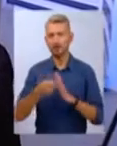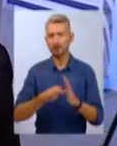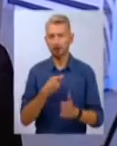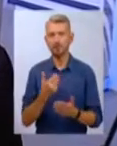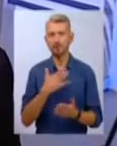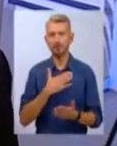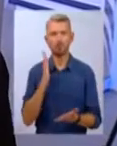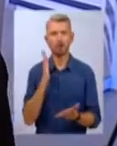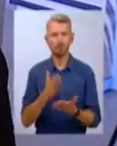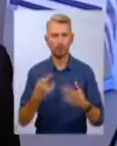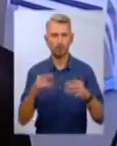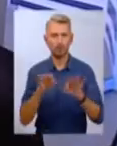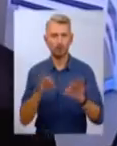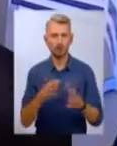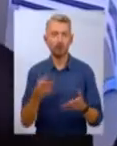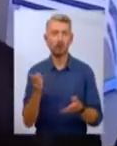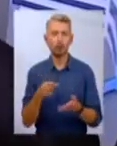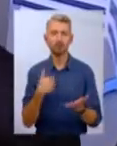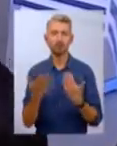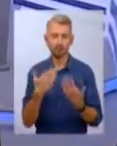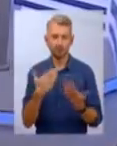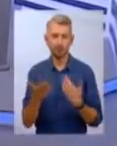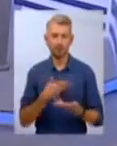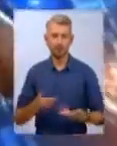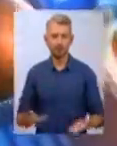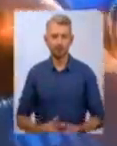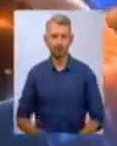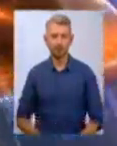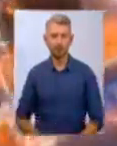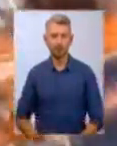нашому прямому ефірі. Тож долучайтеся до інтерактиву.